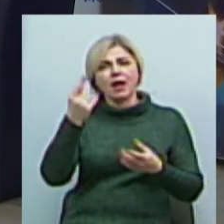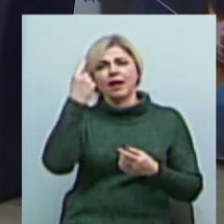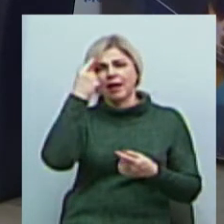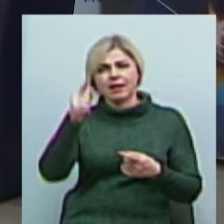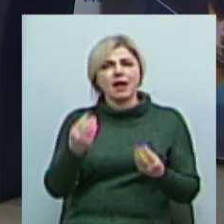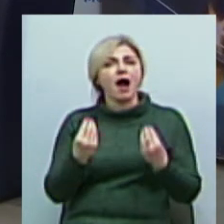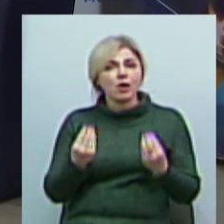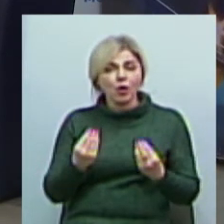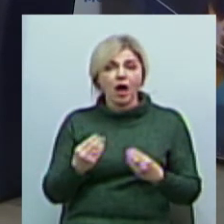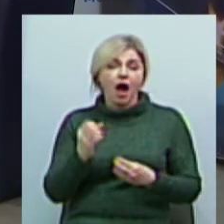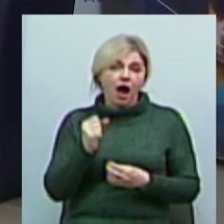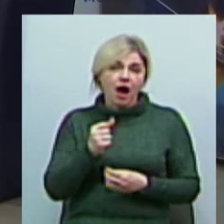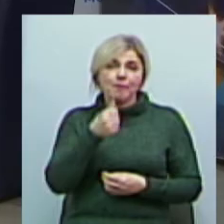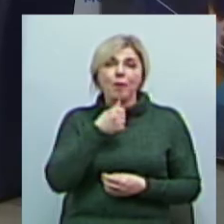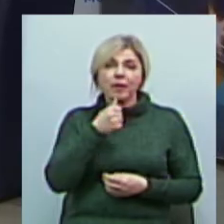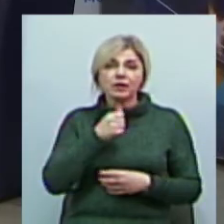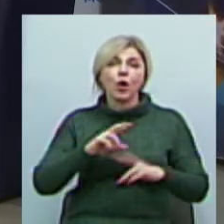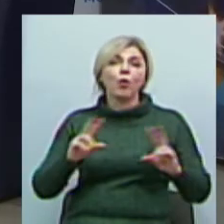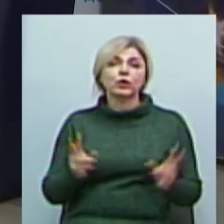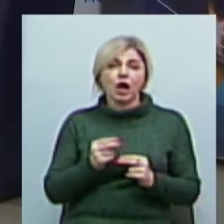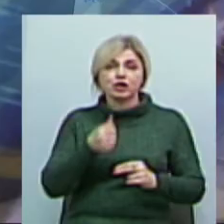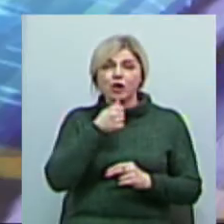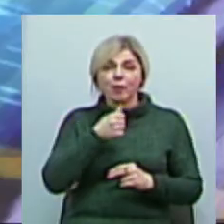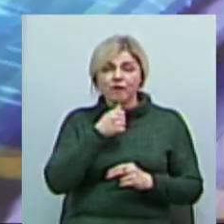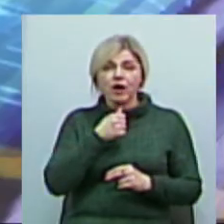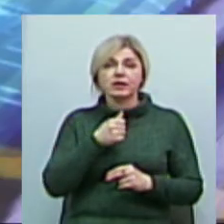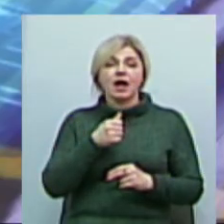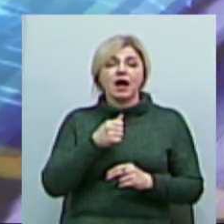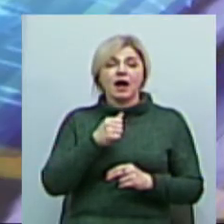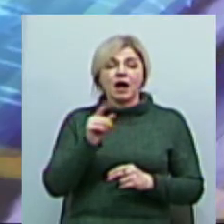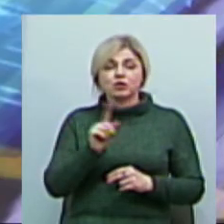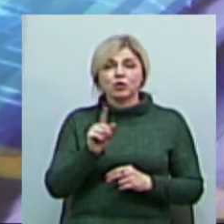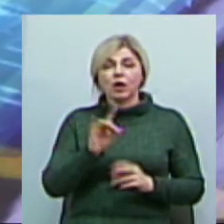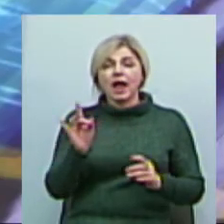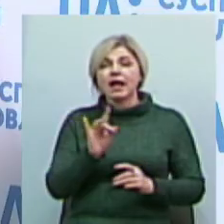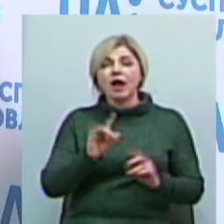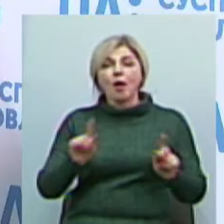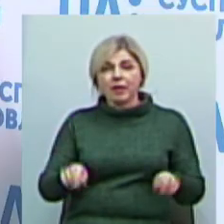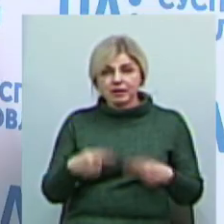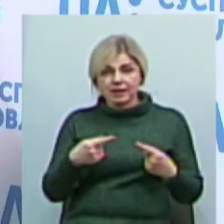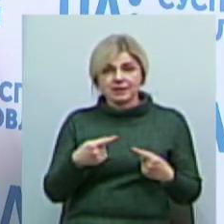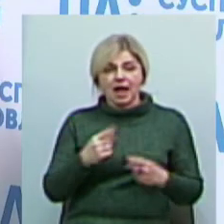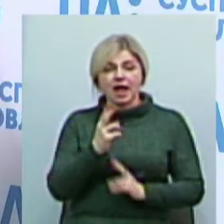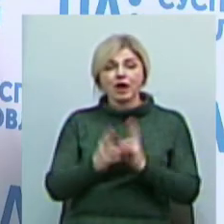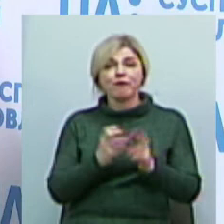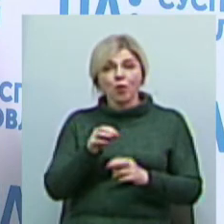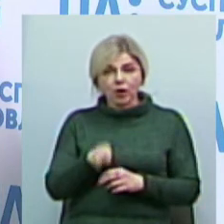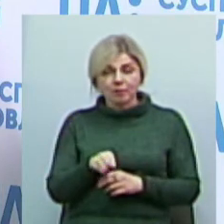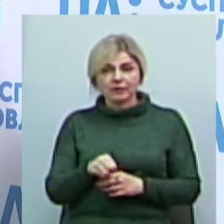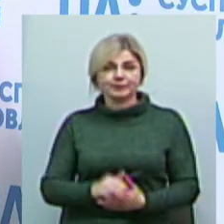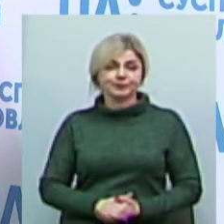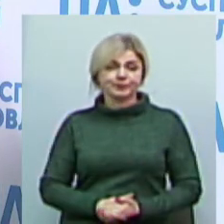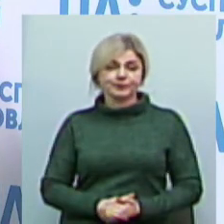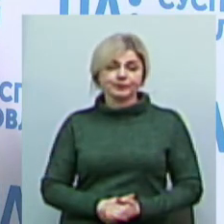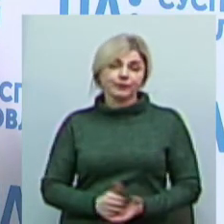вот попытка, удачная попытка реанимационного пакета реформ... И точно в разные боки пойдут. Ну,